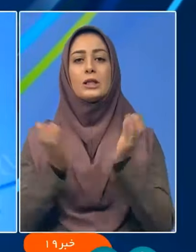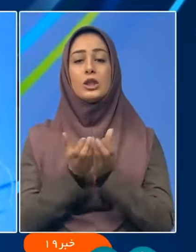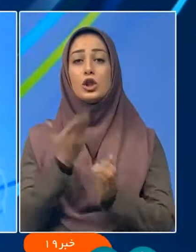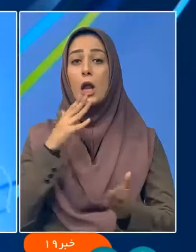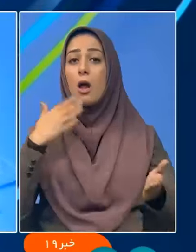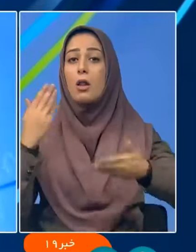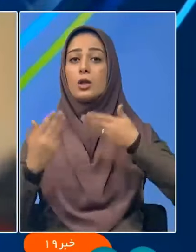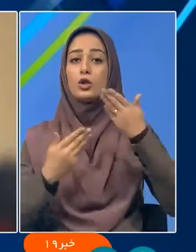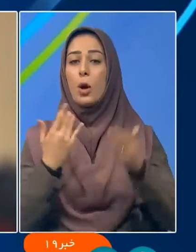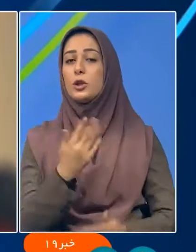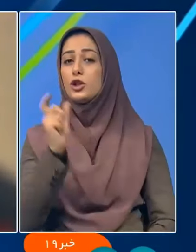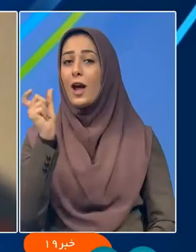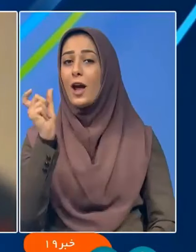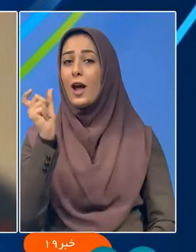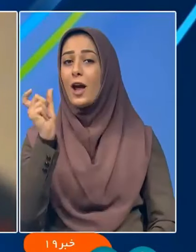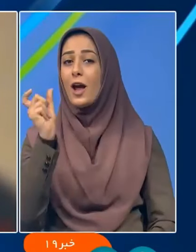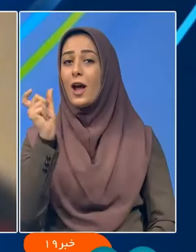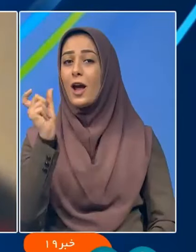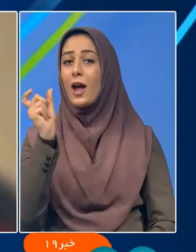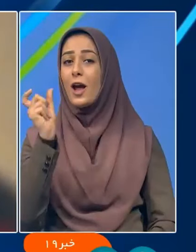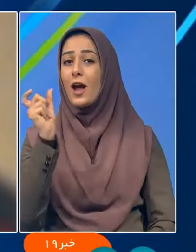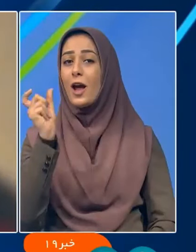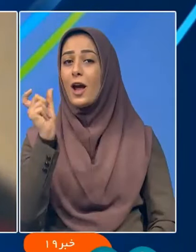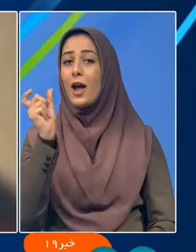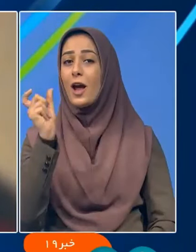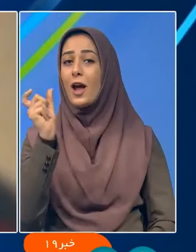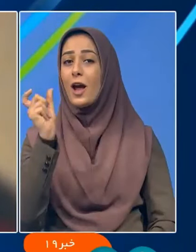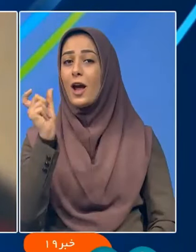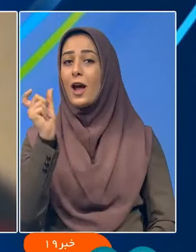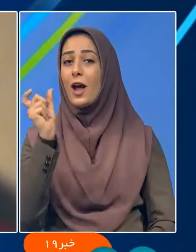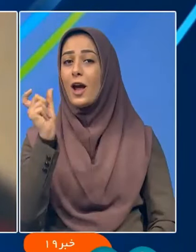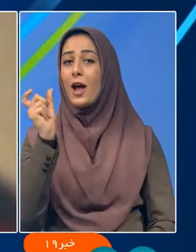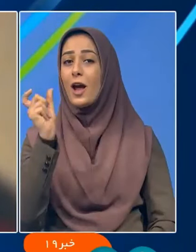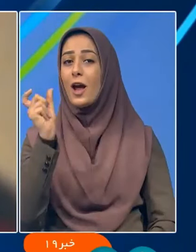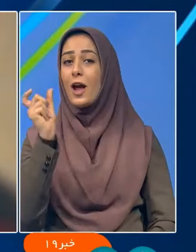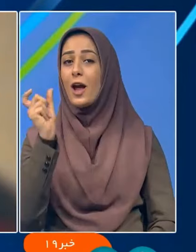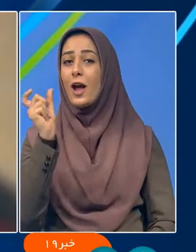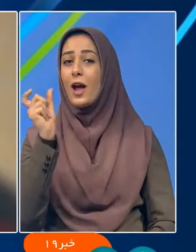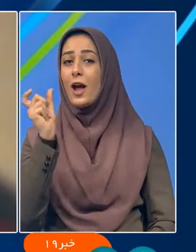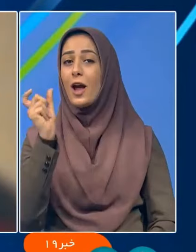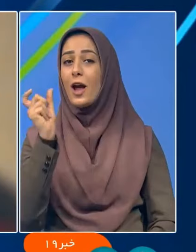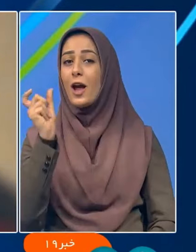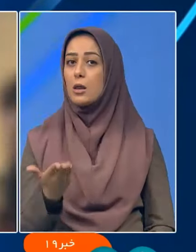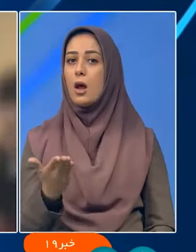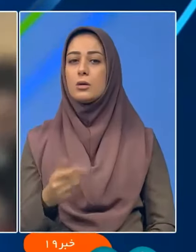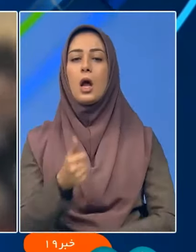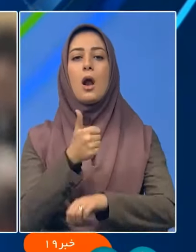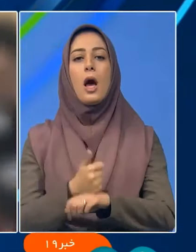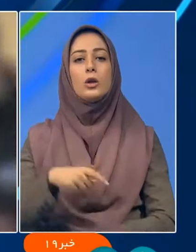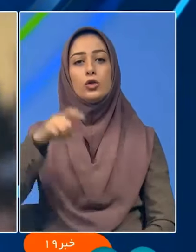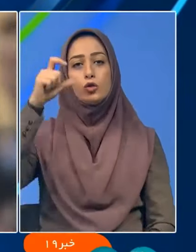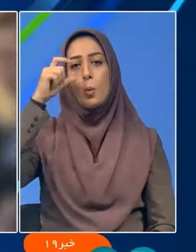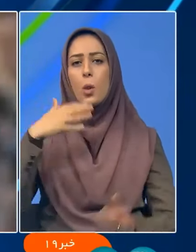بود، چند شهروند این کشور به روابط تجاری ترکیه با رژیم صهیونیستی اعتراض کردند. رئیس جمهور ترکیه